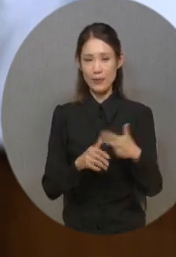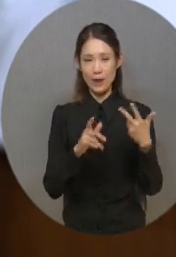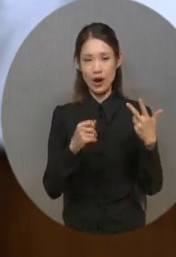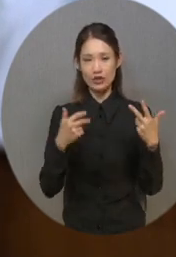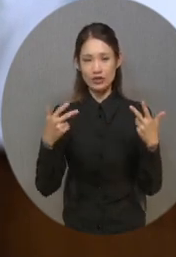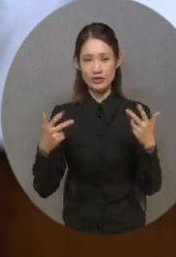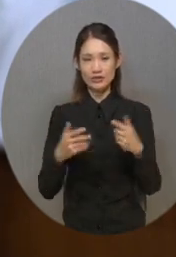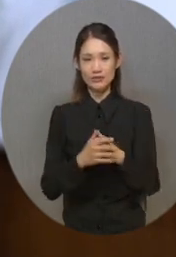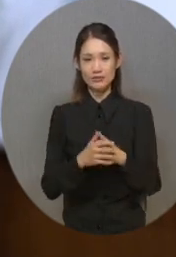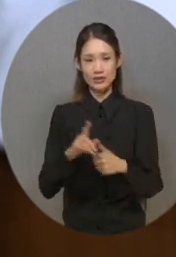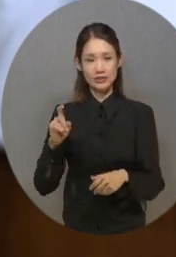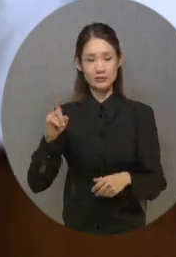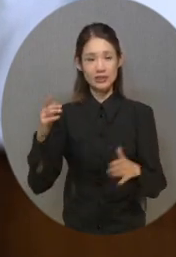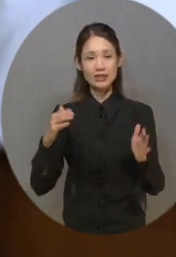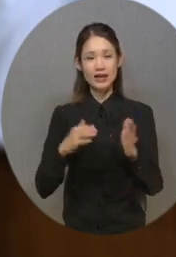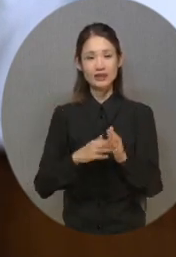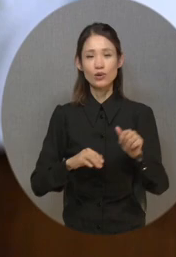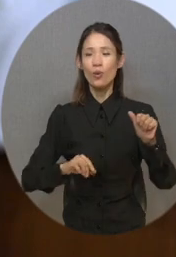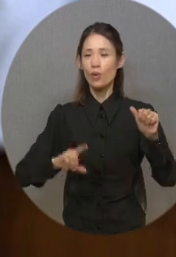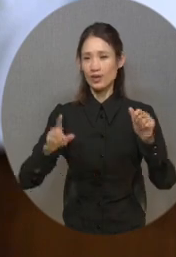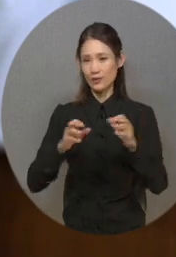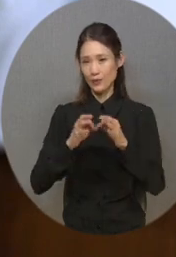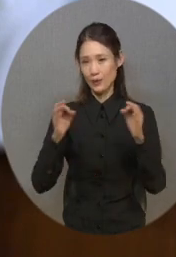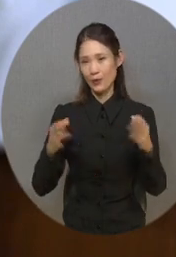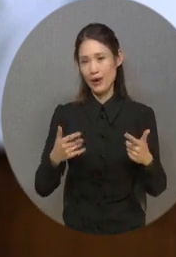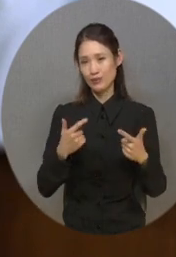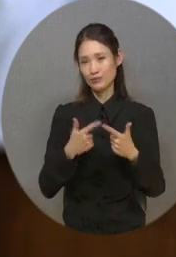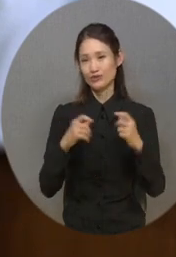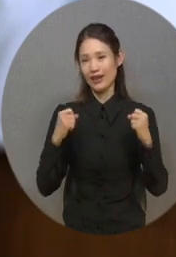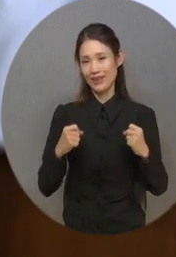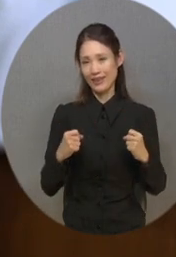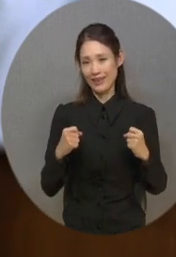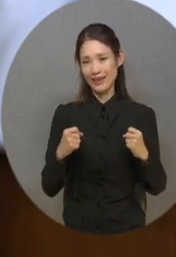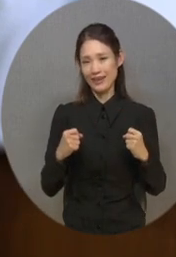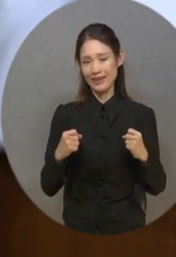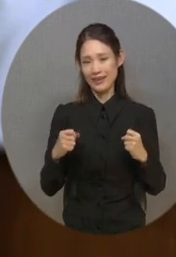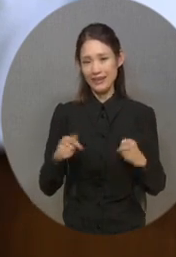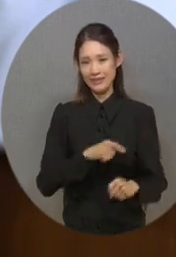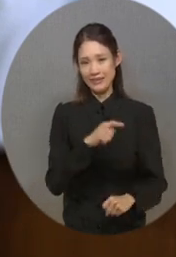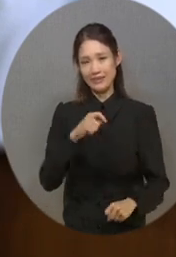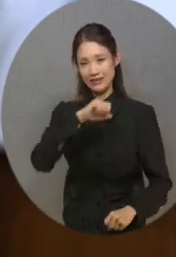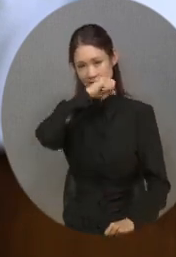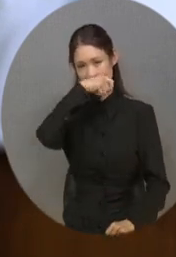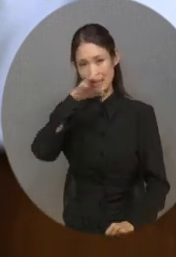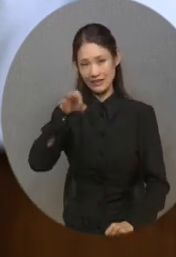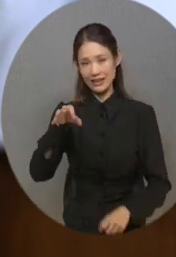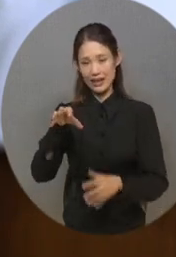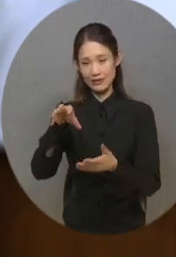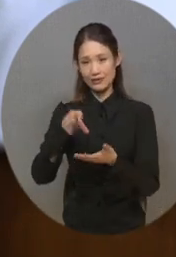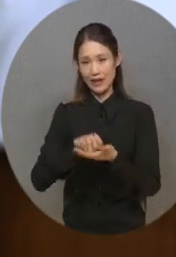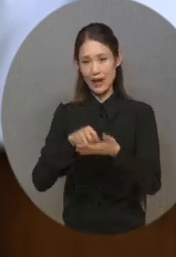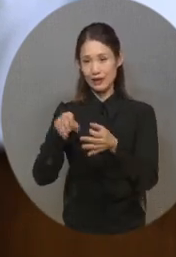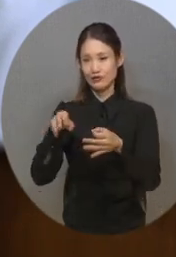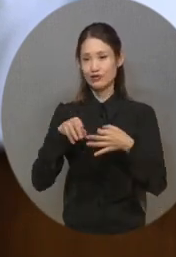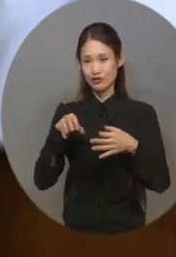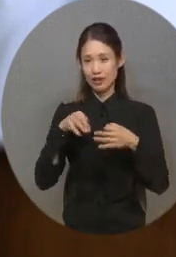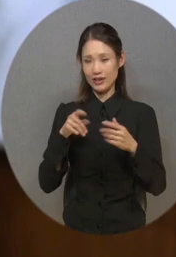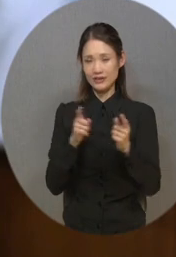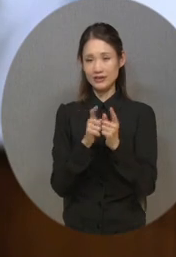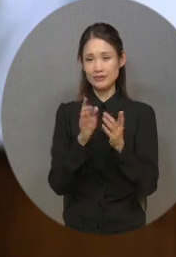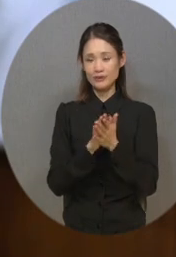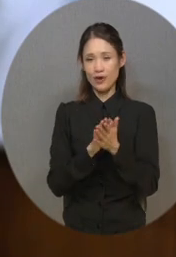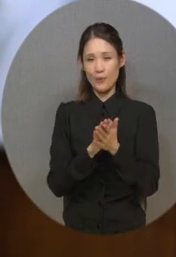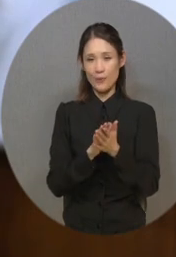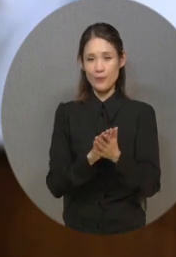11일까지 네. 5일 동안 또 부산에 있습니다. 그렇죠. 이것도 부산에서 예산도 많이 반영해서 예. 네. 직접 유치하는 거거든요. 네, 그래. 네. 짧게